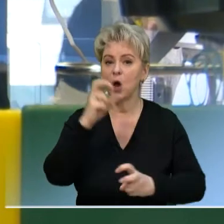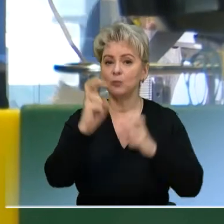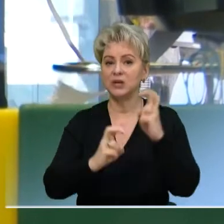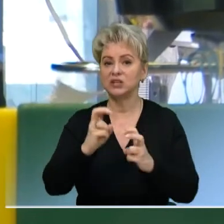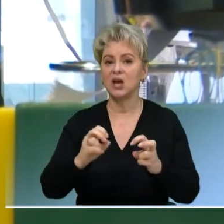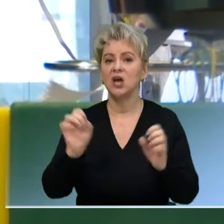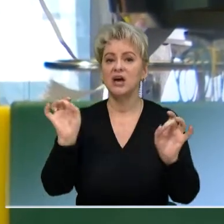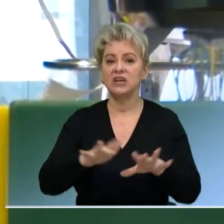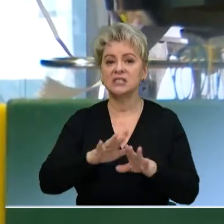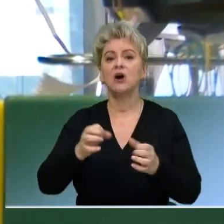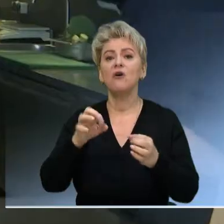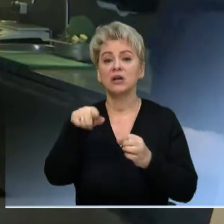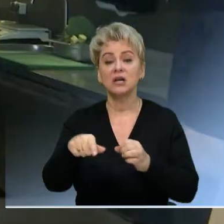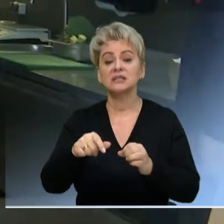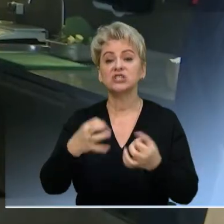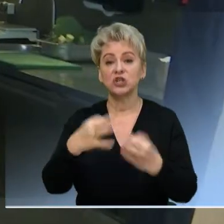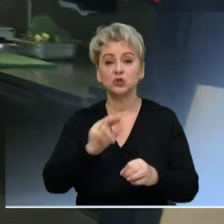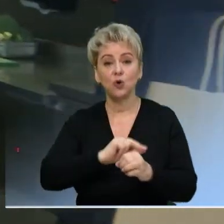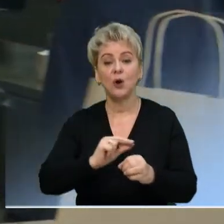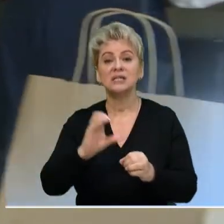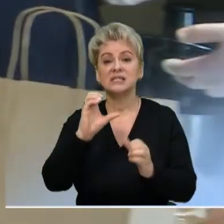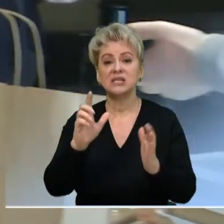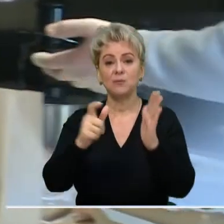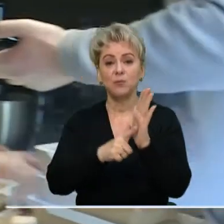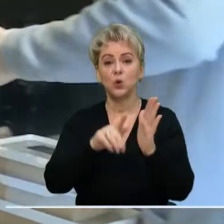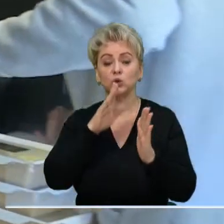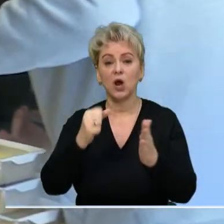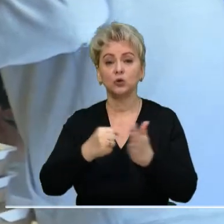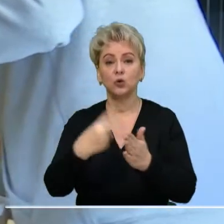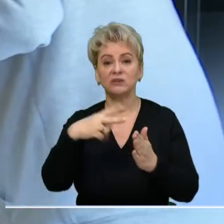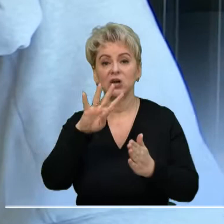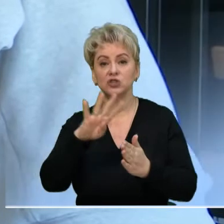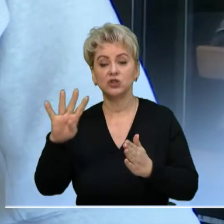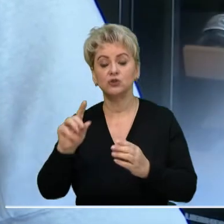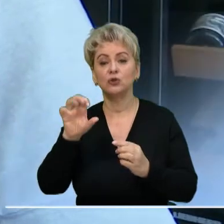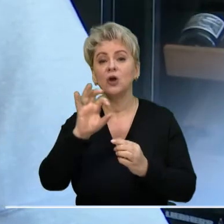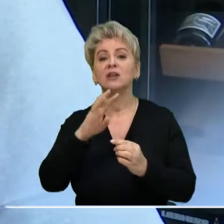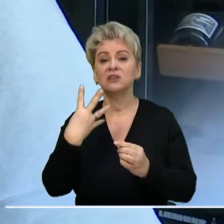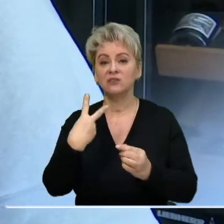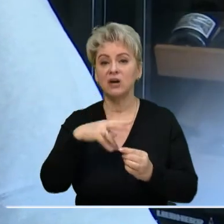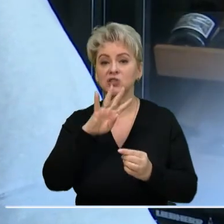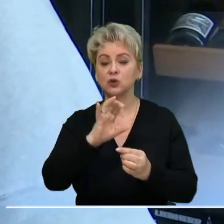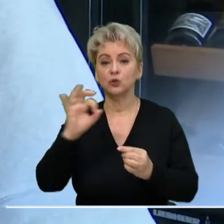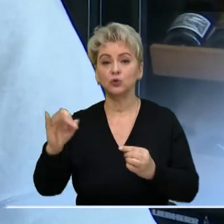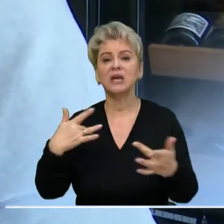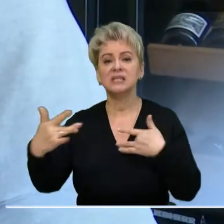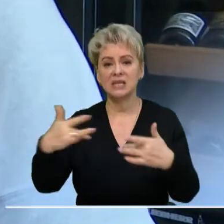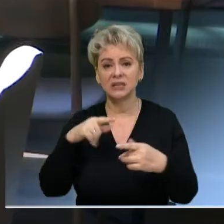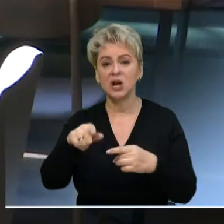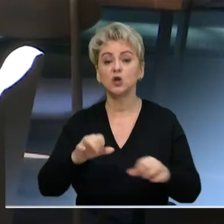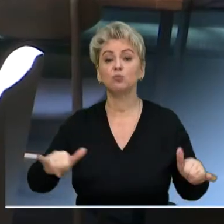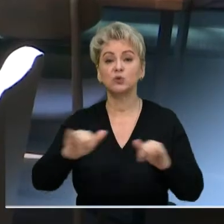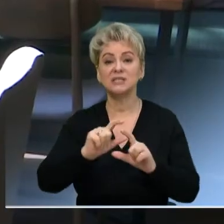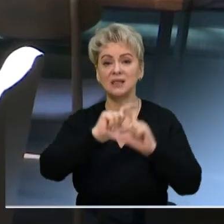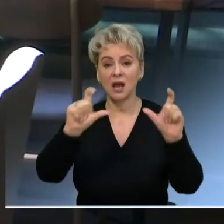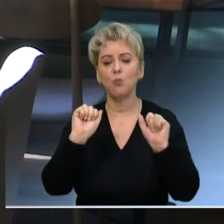предприятиям общепита с февраля разрешено работать с 7 утра до полуночи. Кроме того, возобновляется работа театральных и музейных касс. Свои